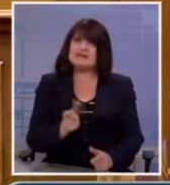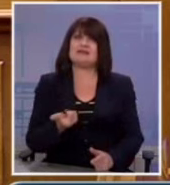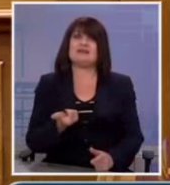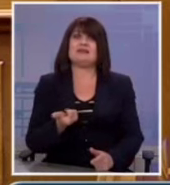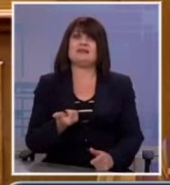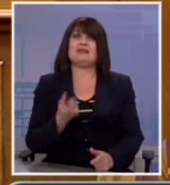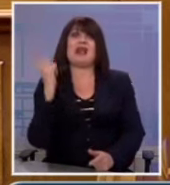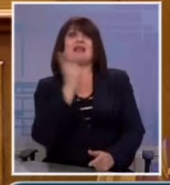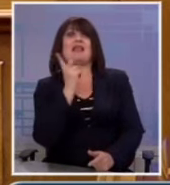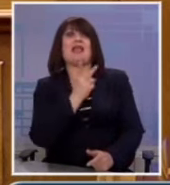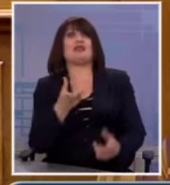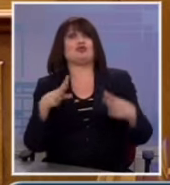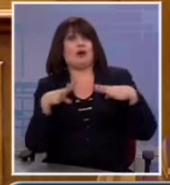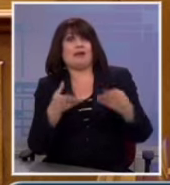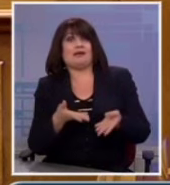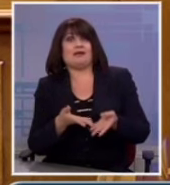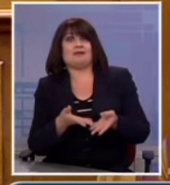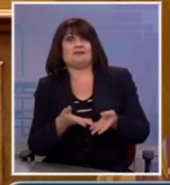άνεση καταγγείλεται.